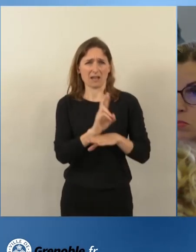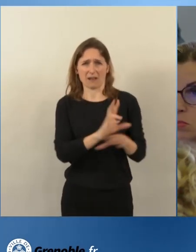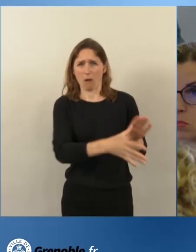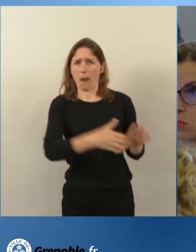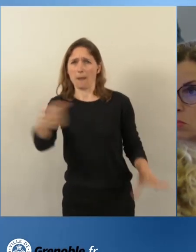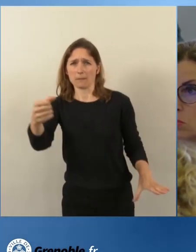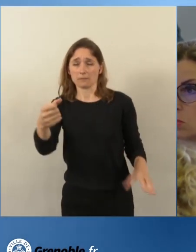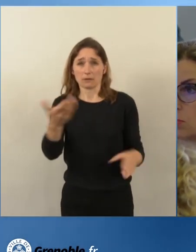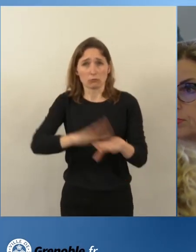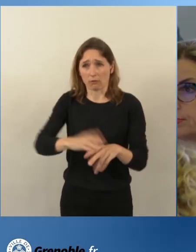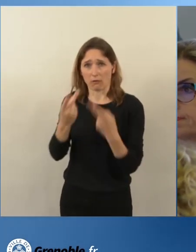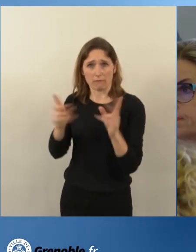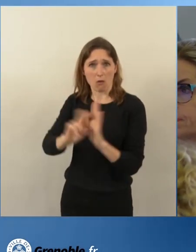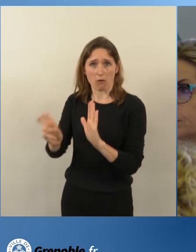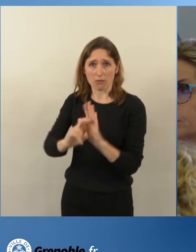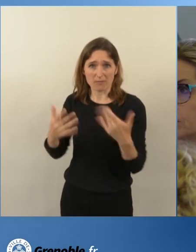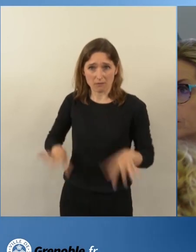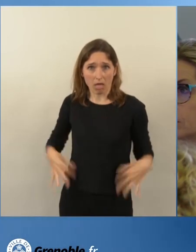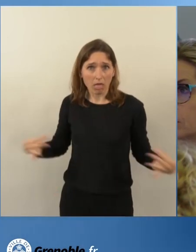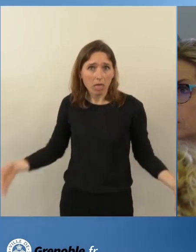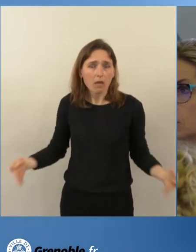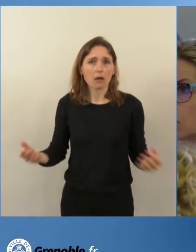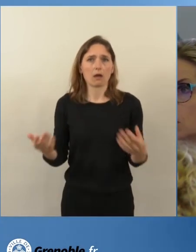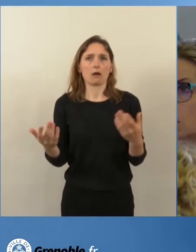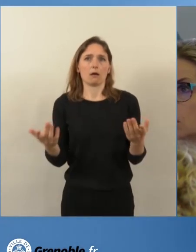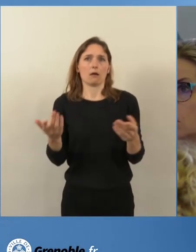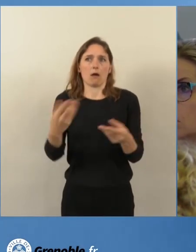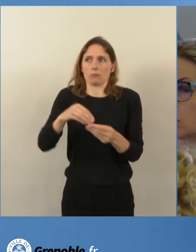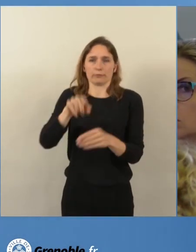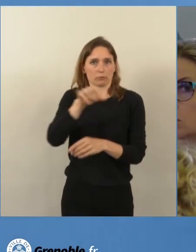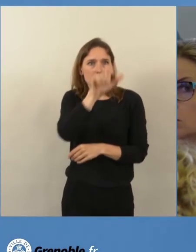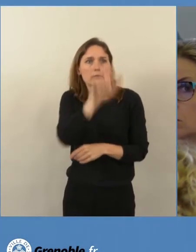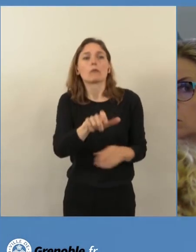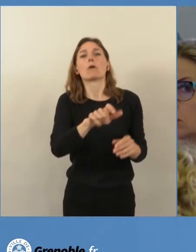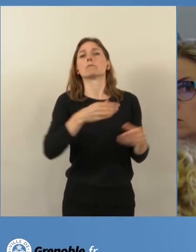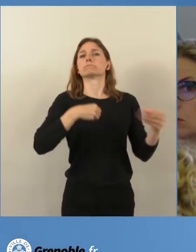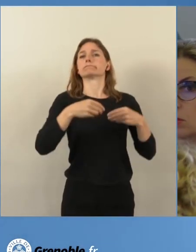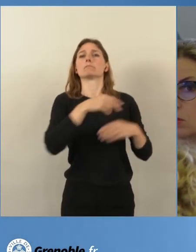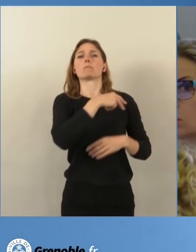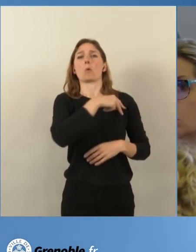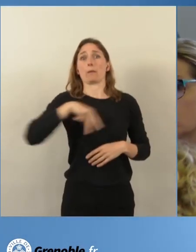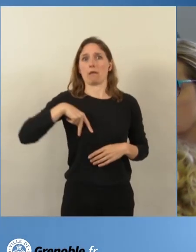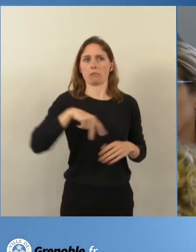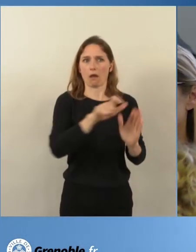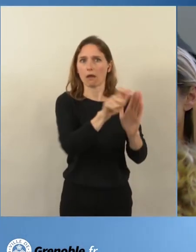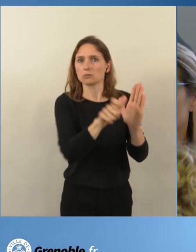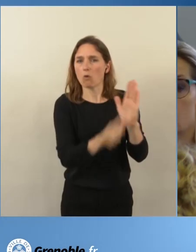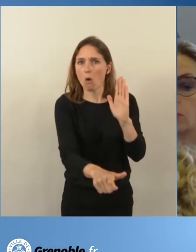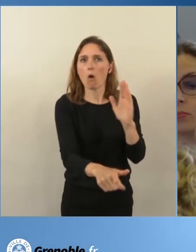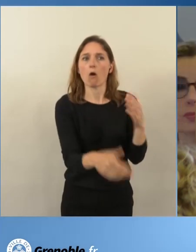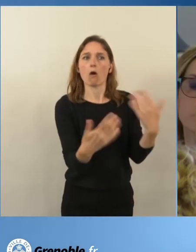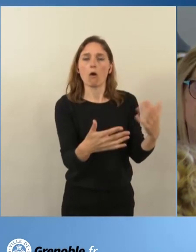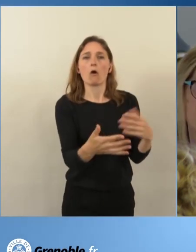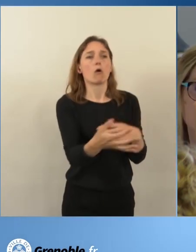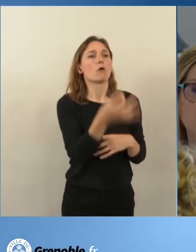exsangue financièrement alors que selon les propos du gérant monsieur Pavy rapporté par le Dauphiné vous lui auriez dit en